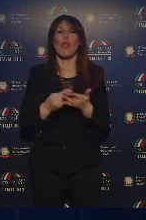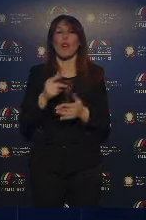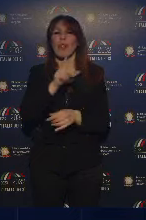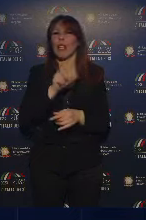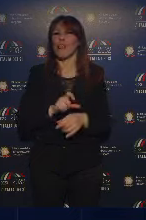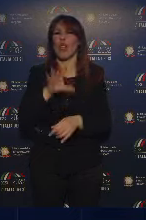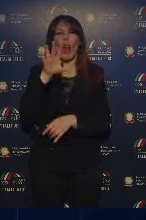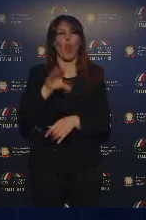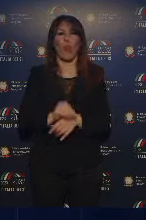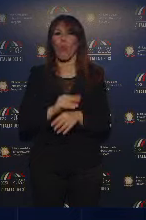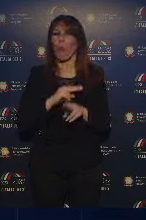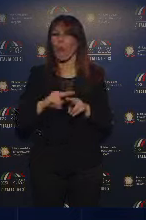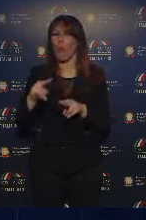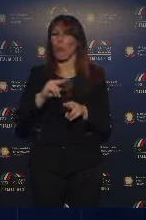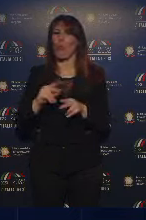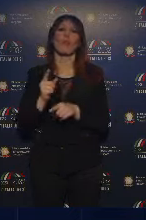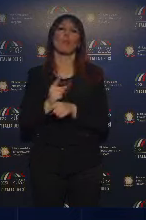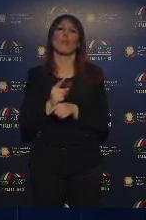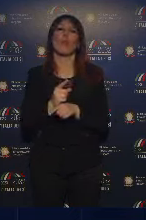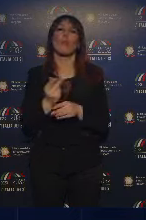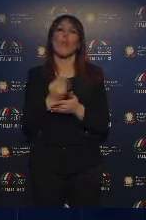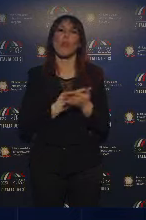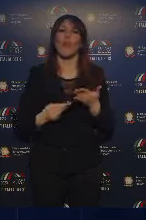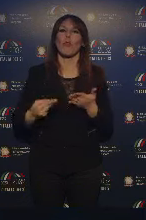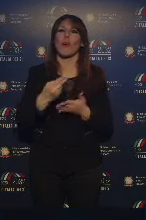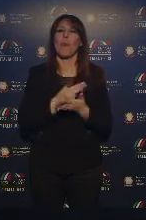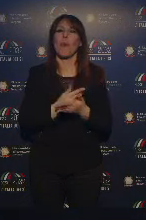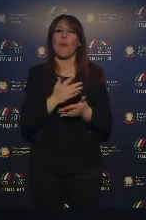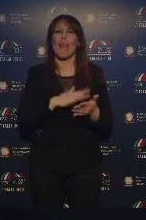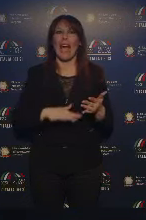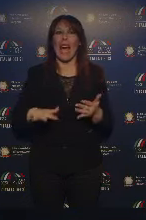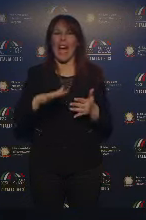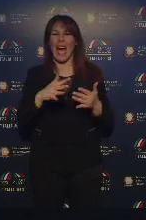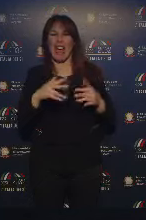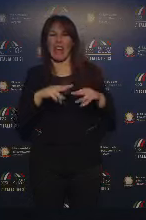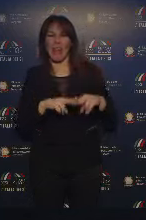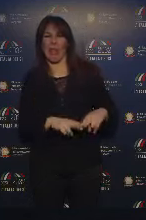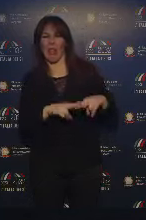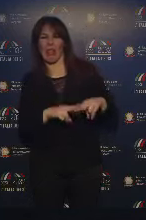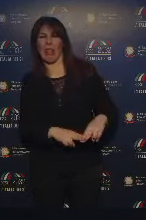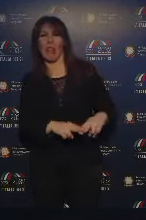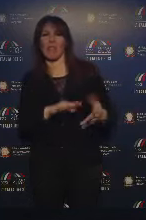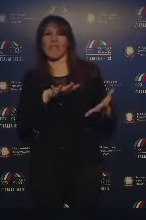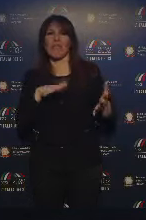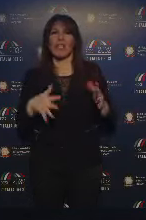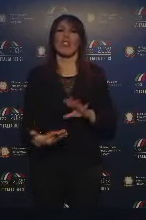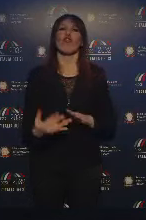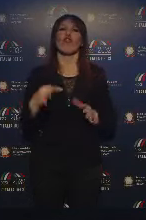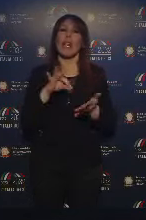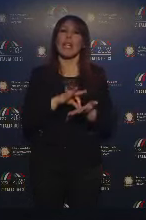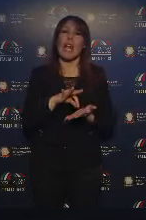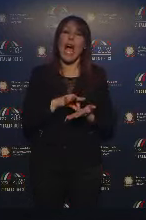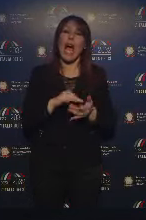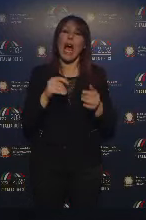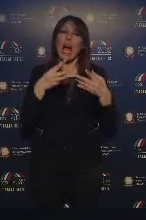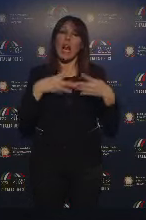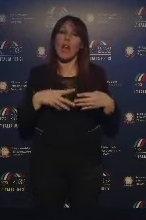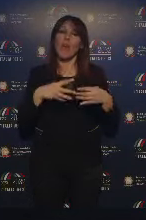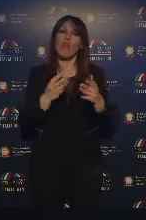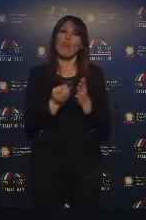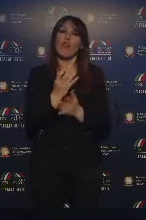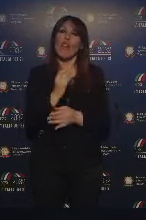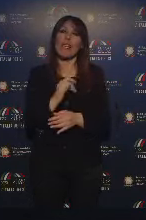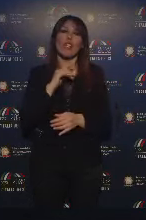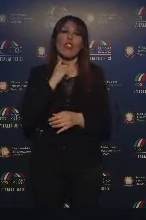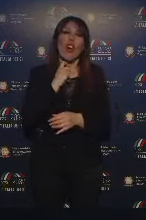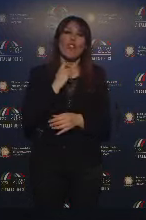aree industriali dismesse da trasformare in centrali di produzione a idrogeno Stiamo parlando ovviamente anche di